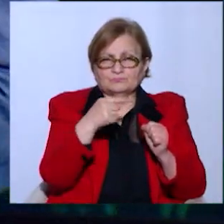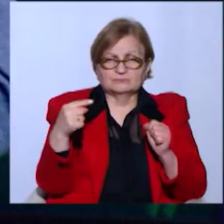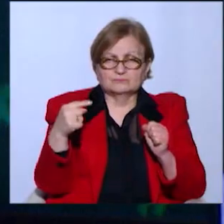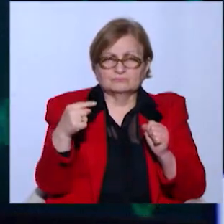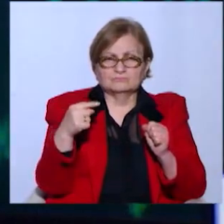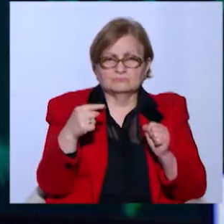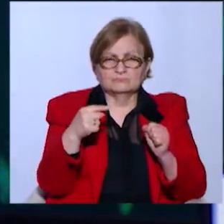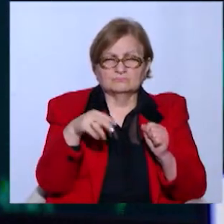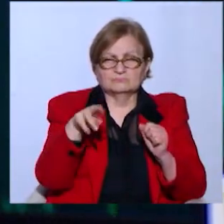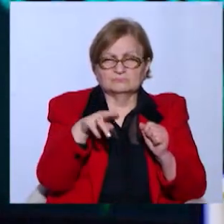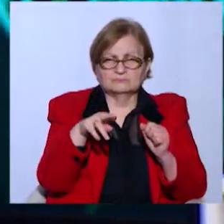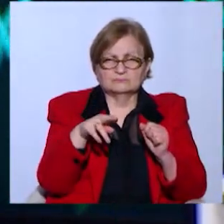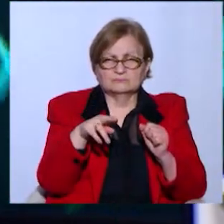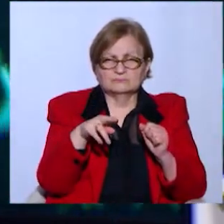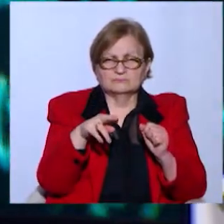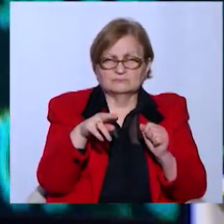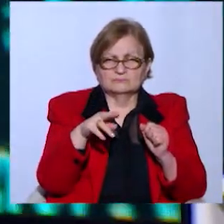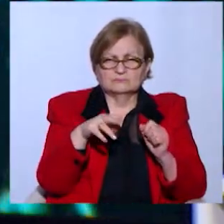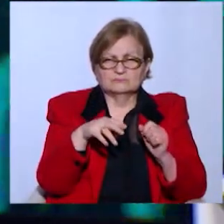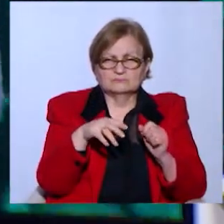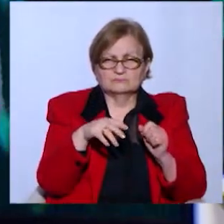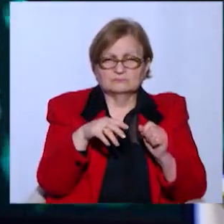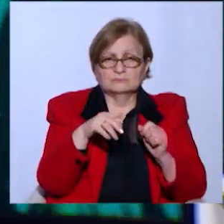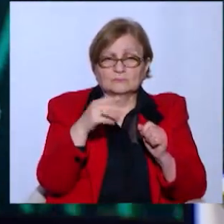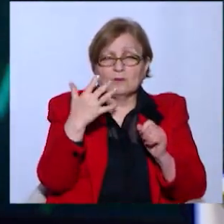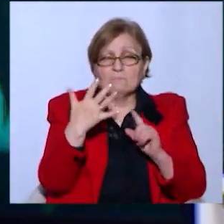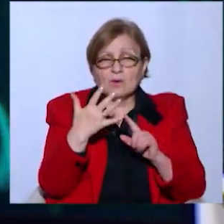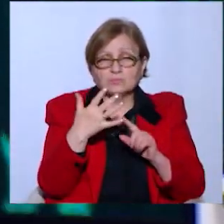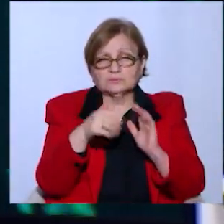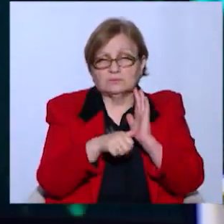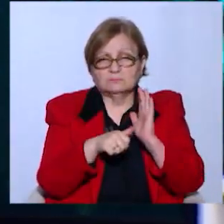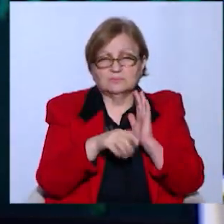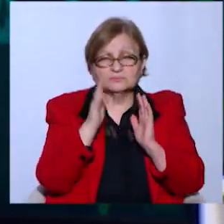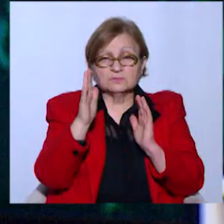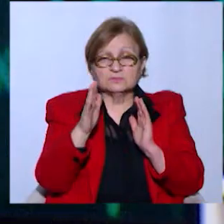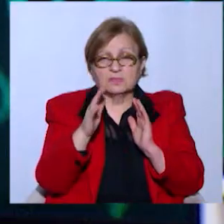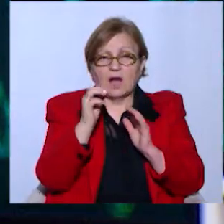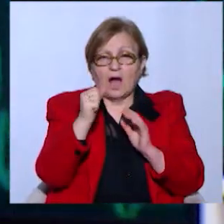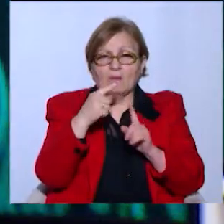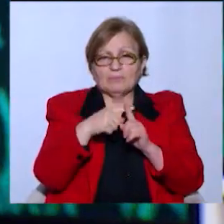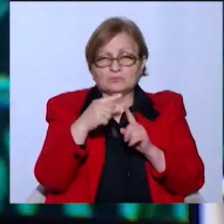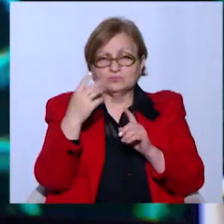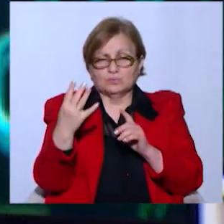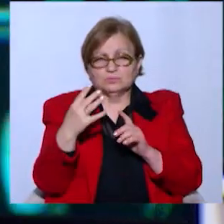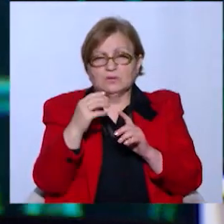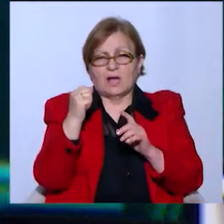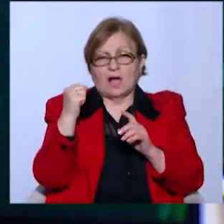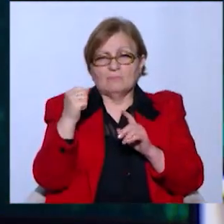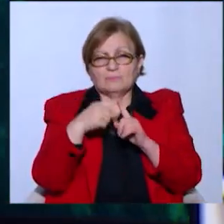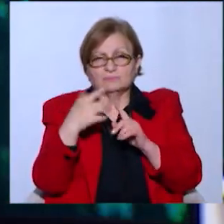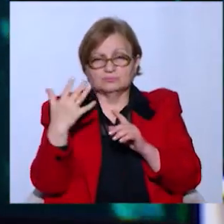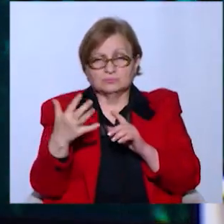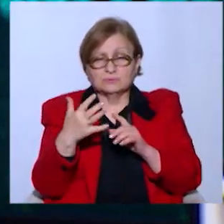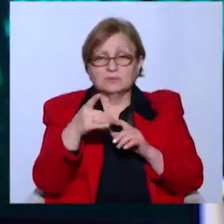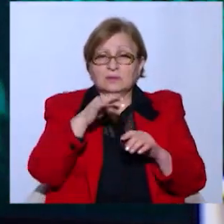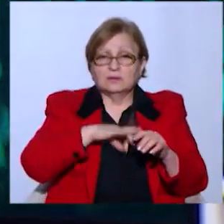არითმეტიკული პროგრესიის d, მაშასადამე მე-5 და მე-6 წევრები იქნება a+4d და a+5d და